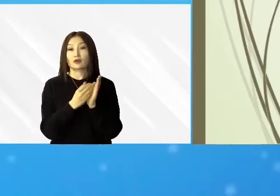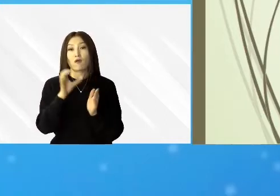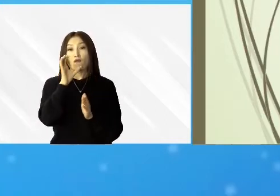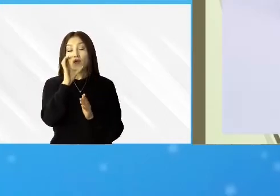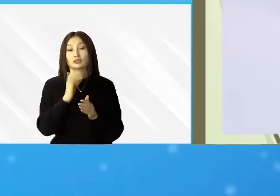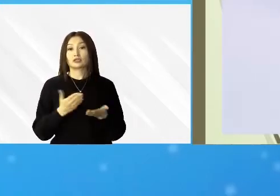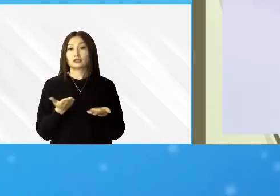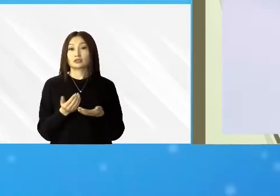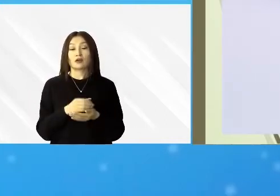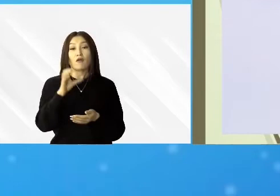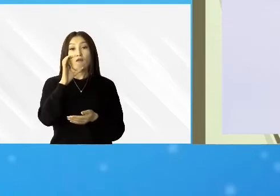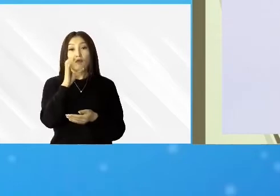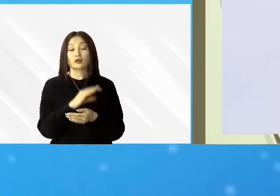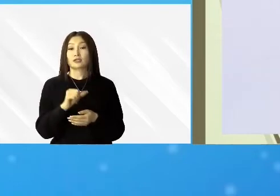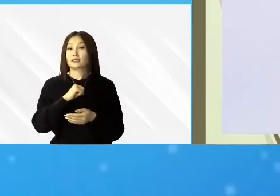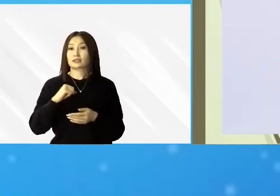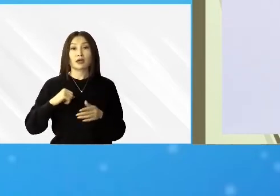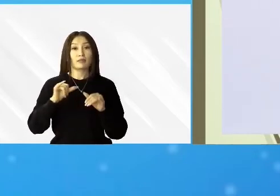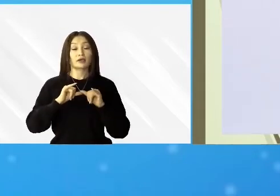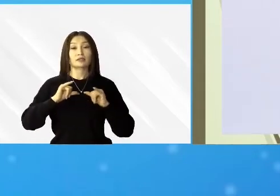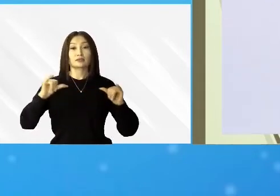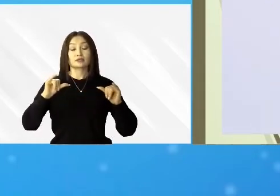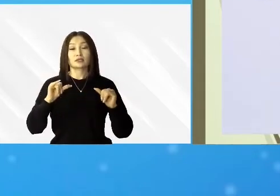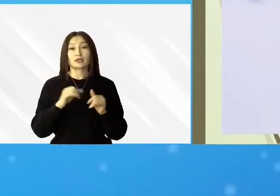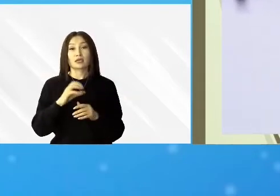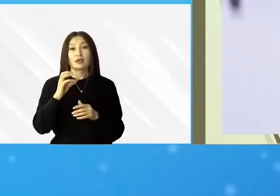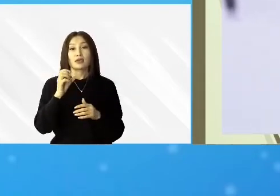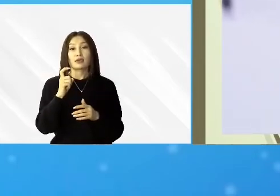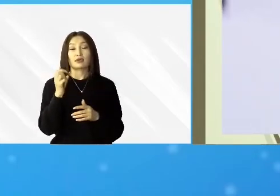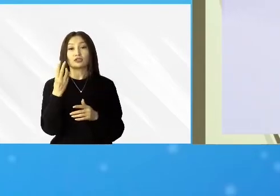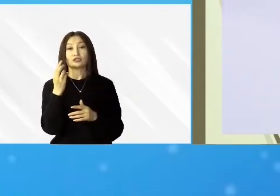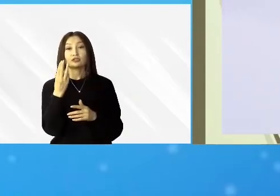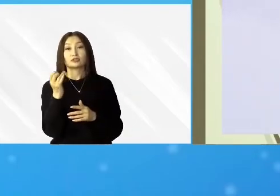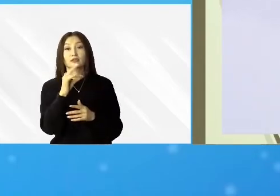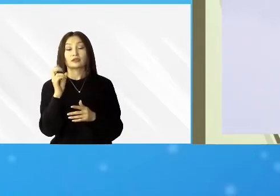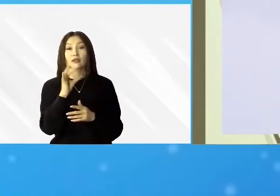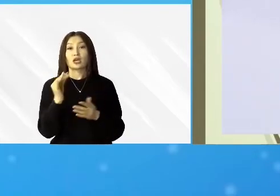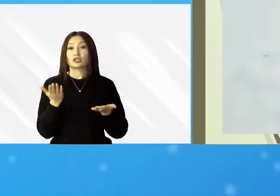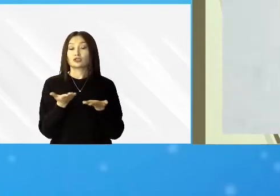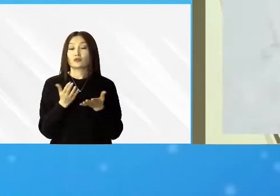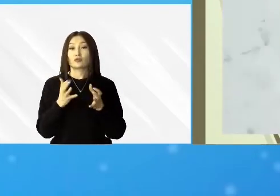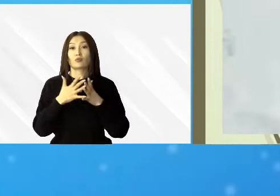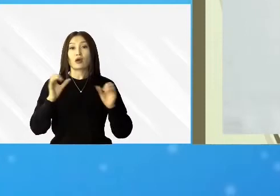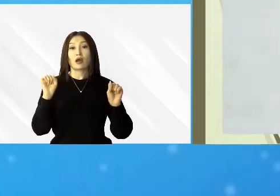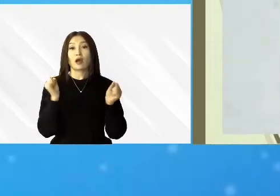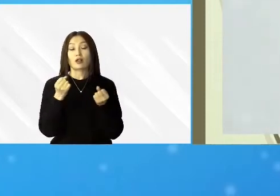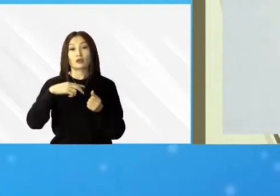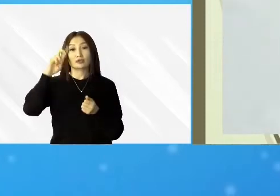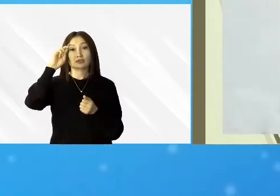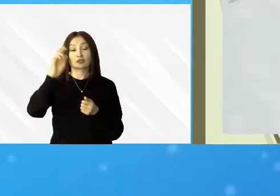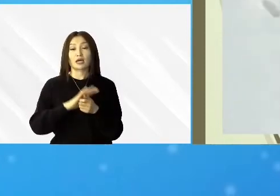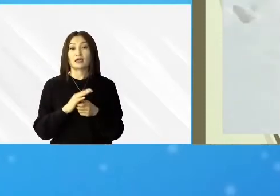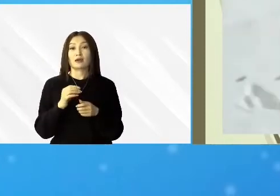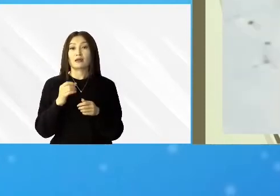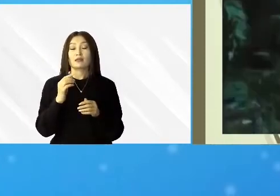волчья стая. Волки – самые распространенные хищники на Земле. Живут они преимущественно в холодных странах на